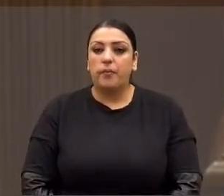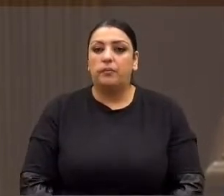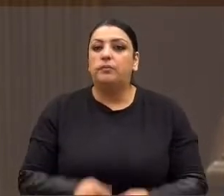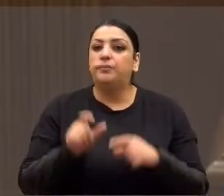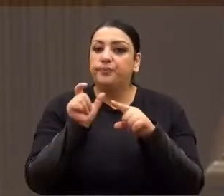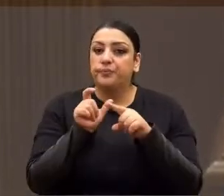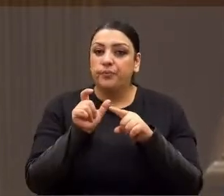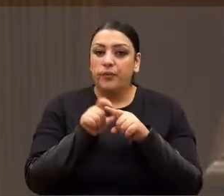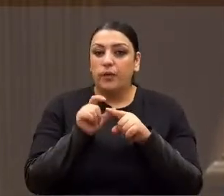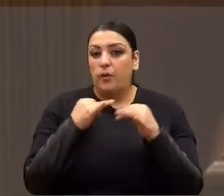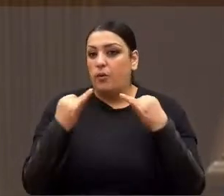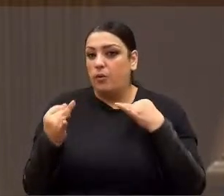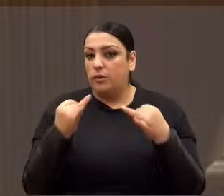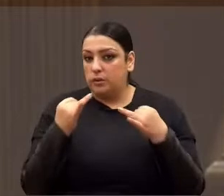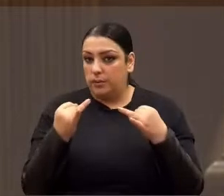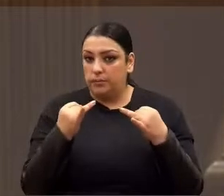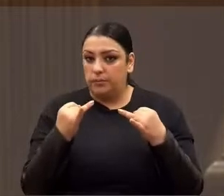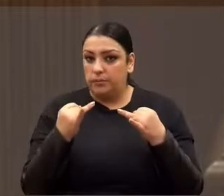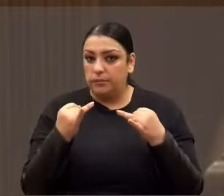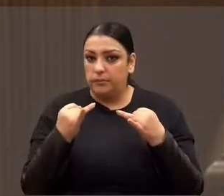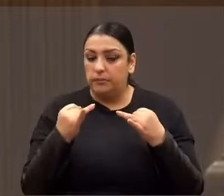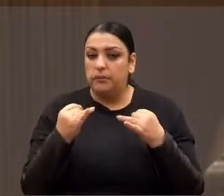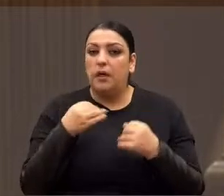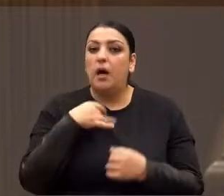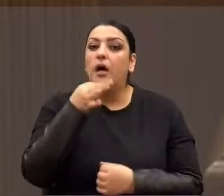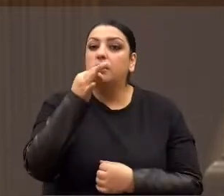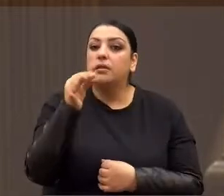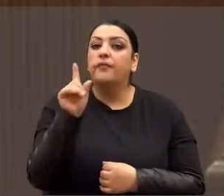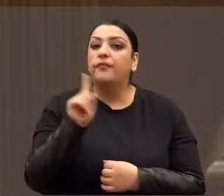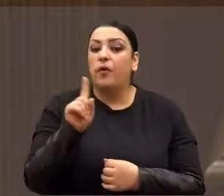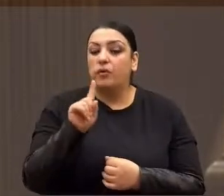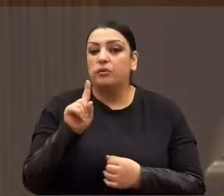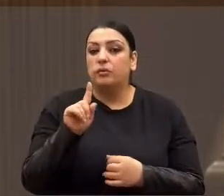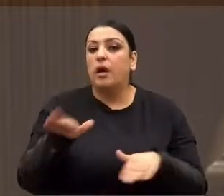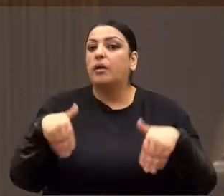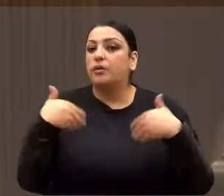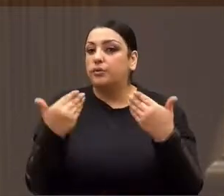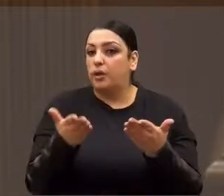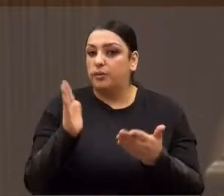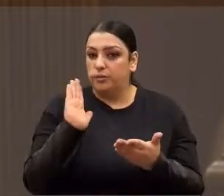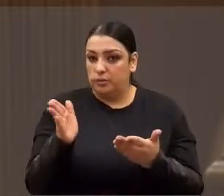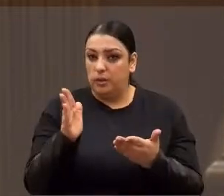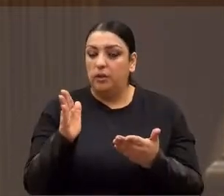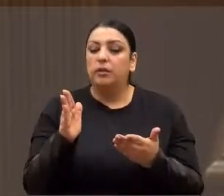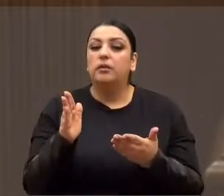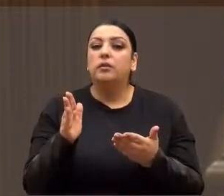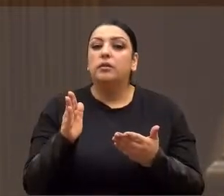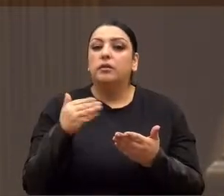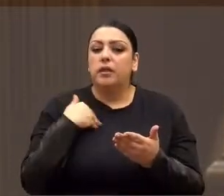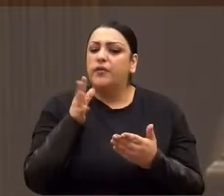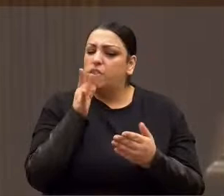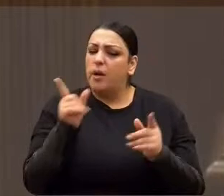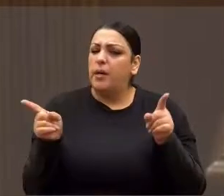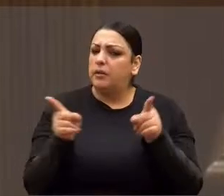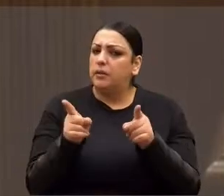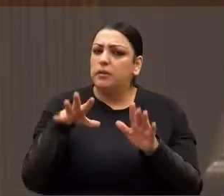Խոսեմ միանգամից ասեմ, որ առաջարկություն եմ անելու և կտեղավորվեմ իմ ժամանակի